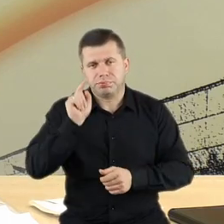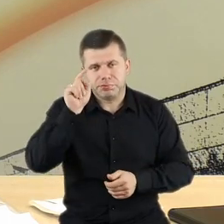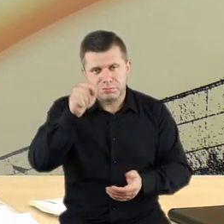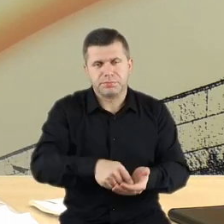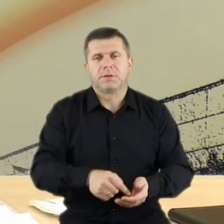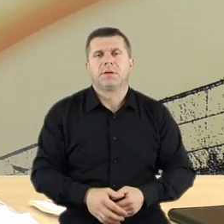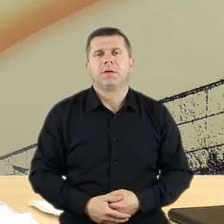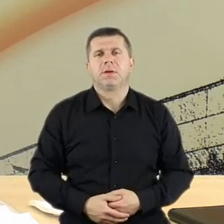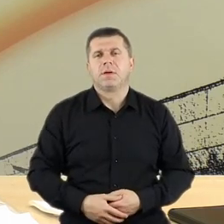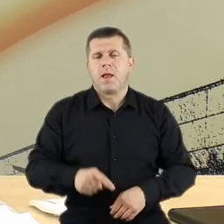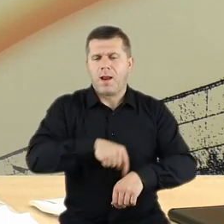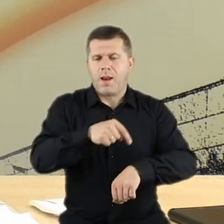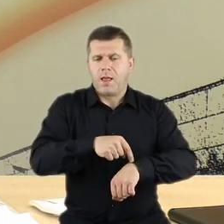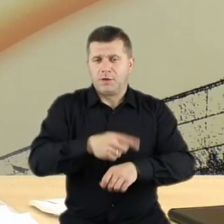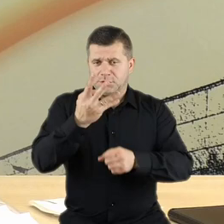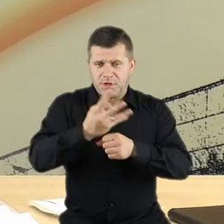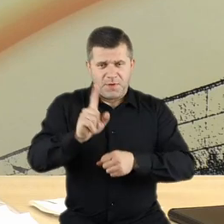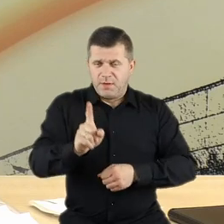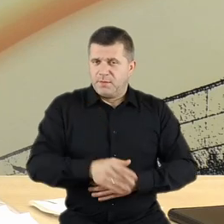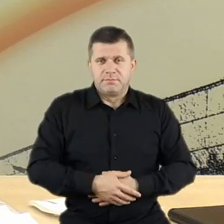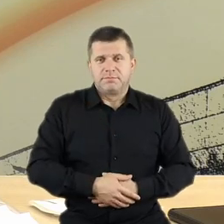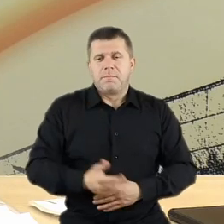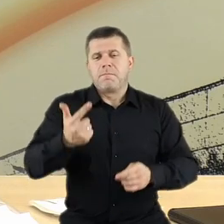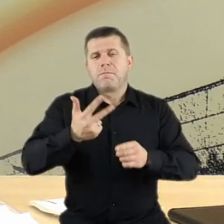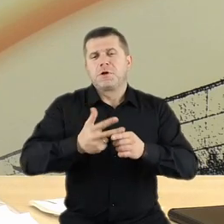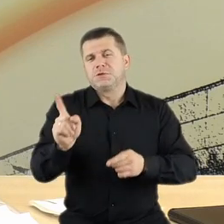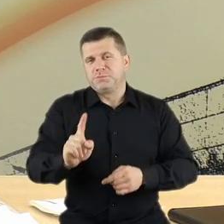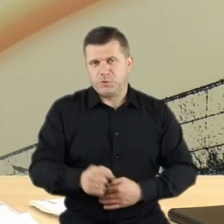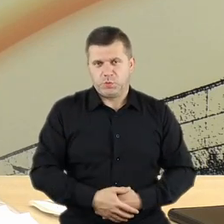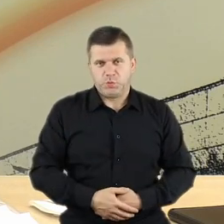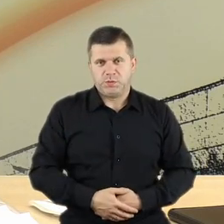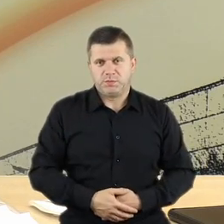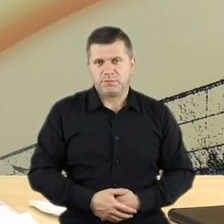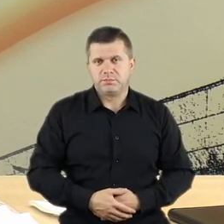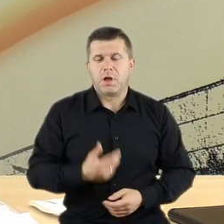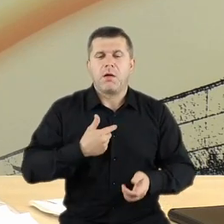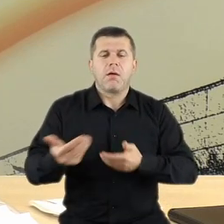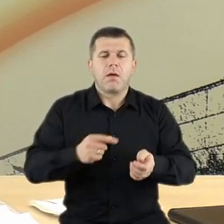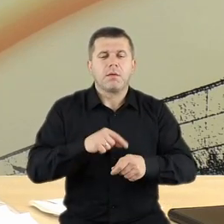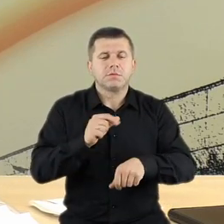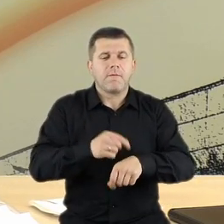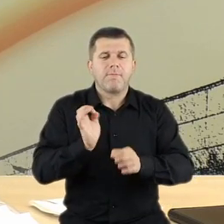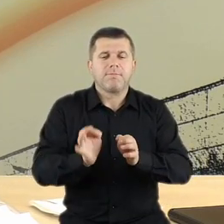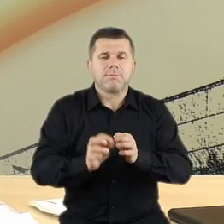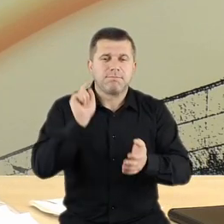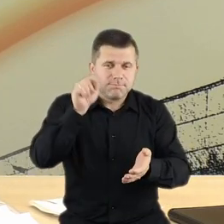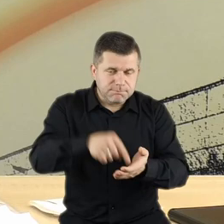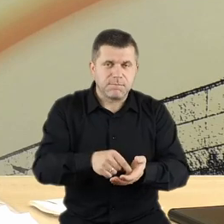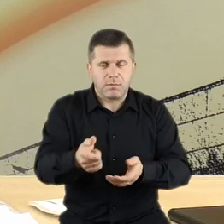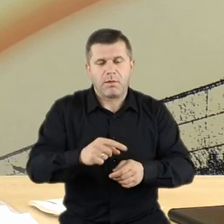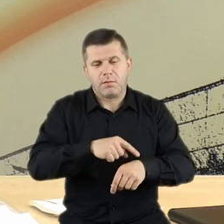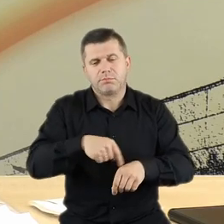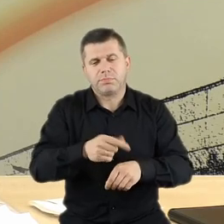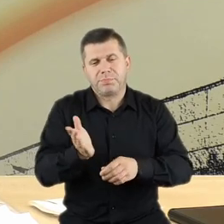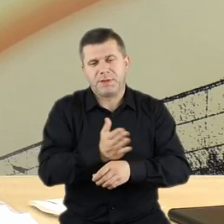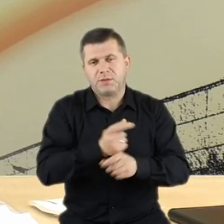No to te lekcje nie były 45 minut tylko pół godziny No bo zanim się doszło no to no to tak nam schodziło